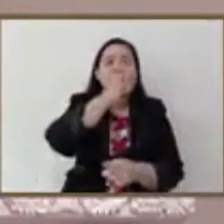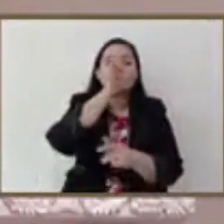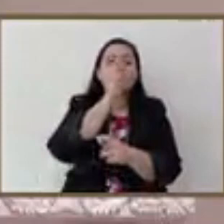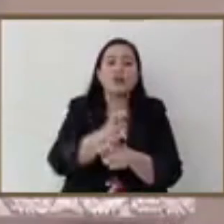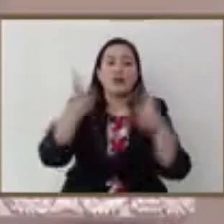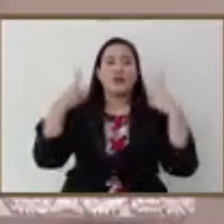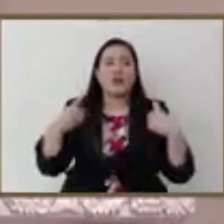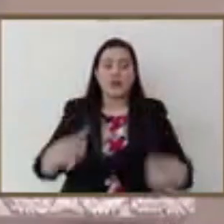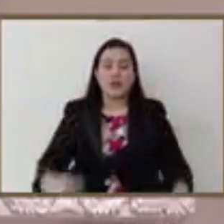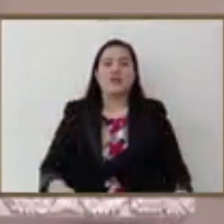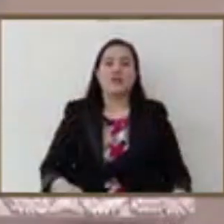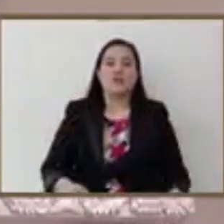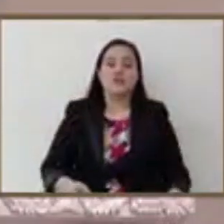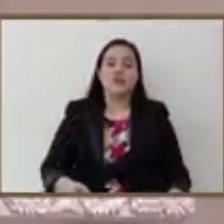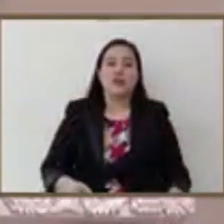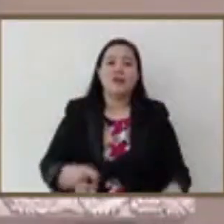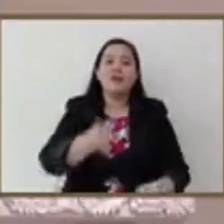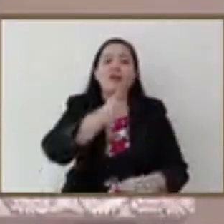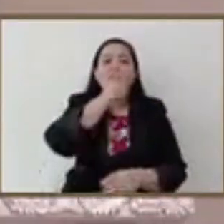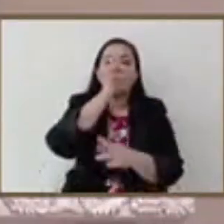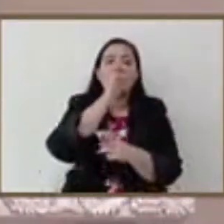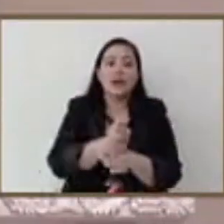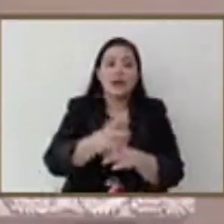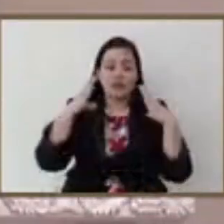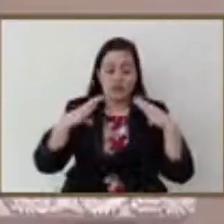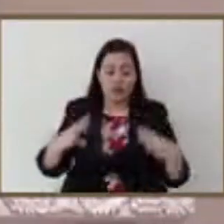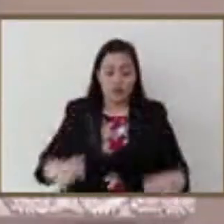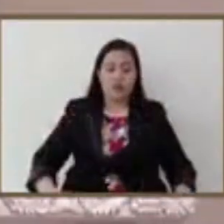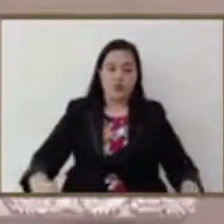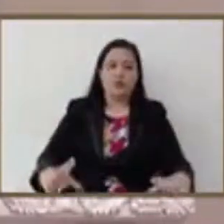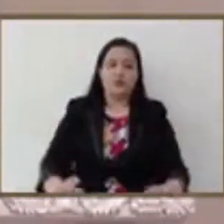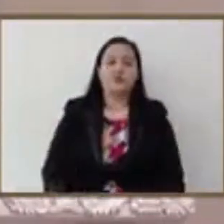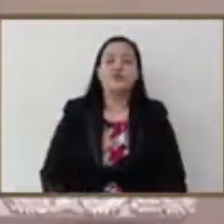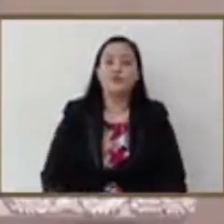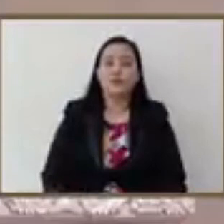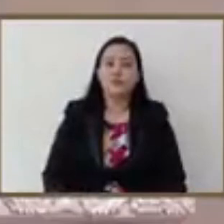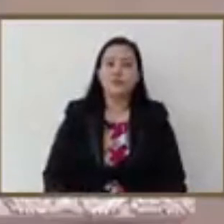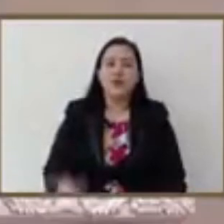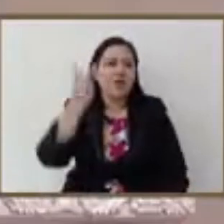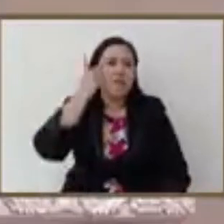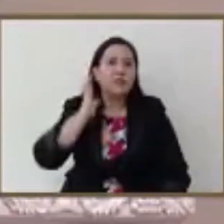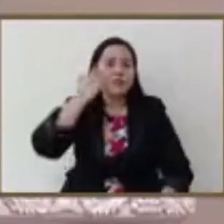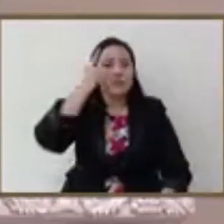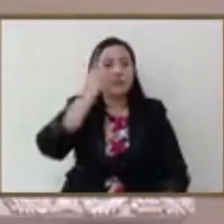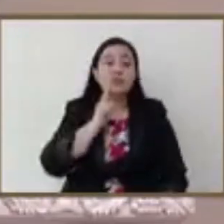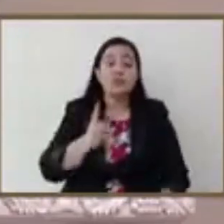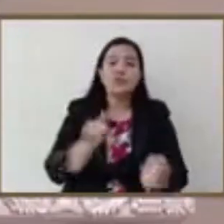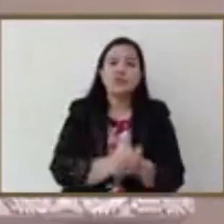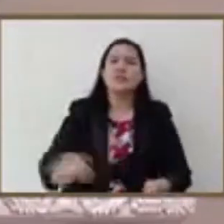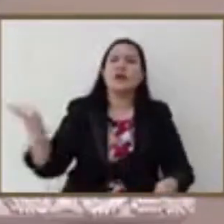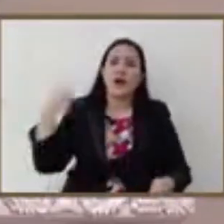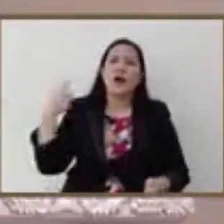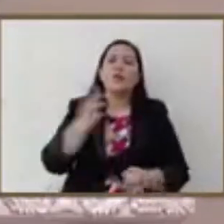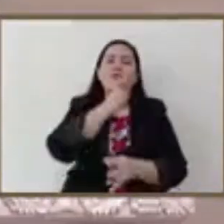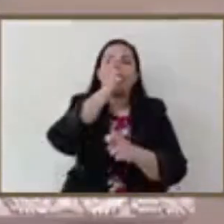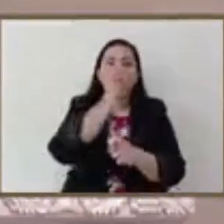inuman, kundi pang simba. Ako'y naniniwala po na may mga appropriate na damit para sa isang bagay. Remember this,